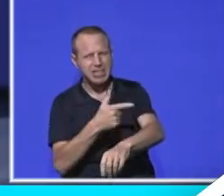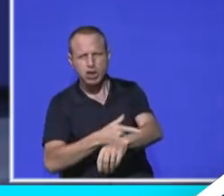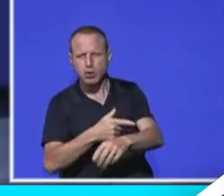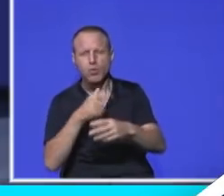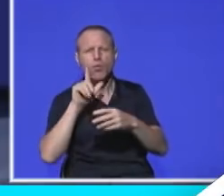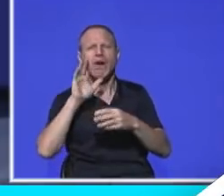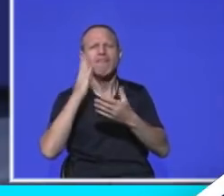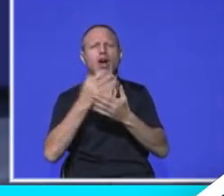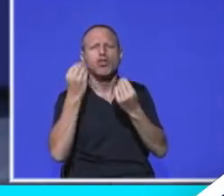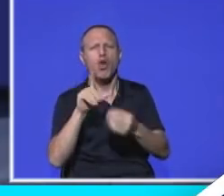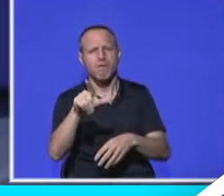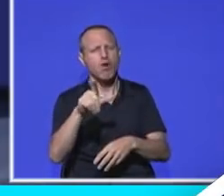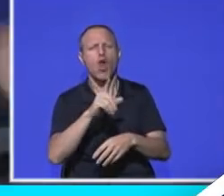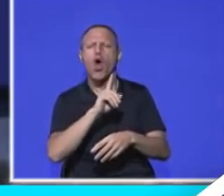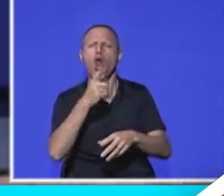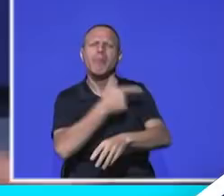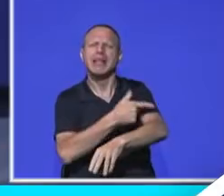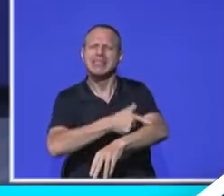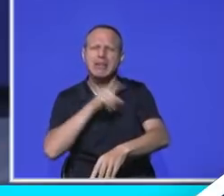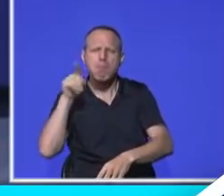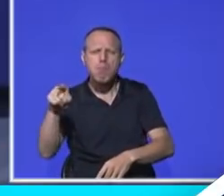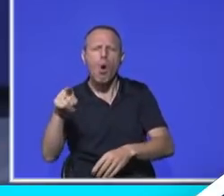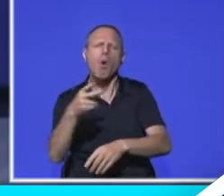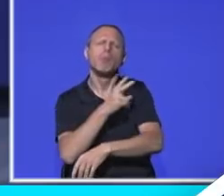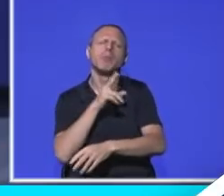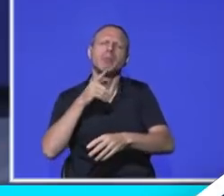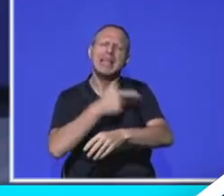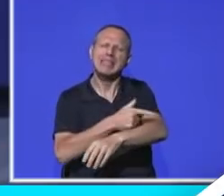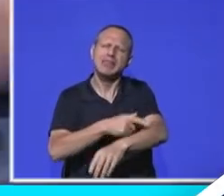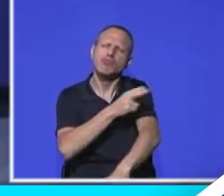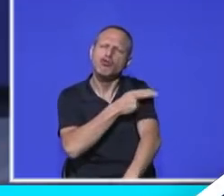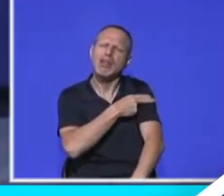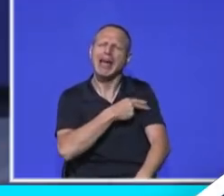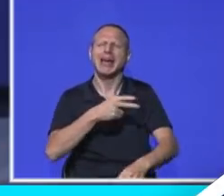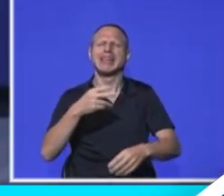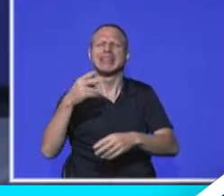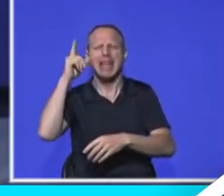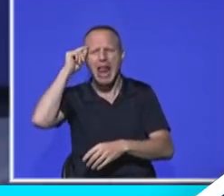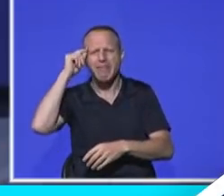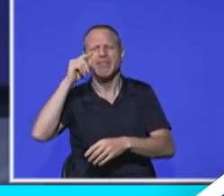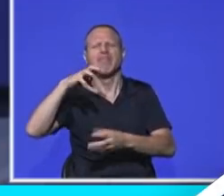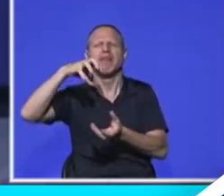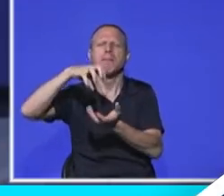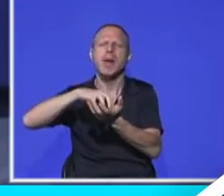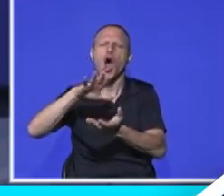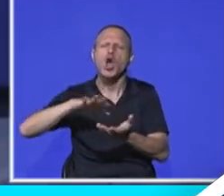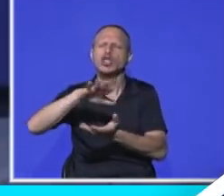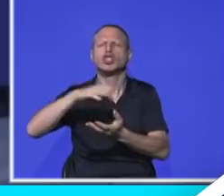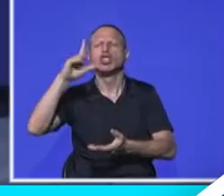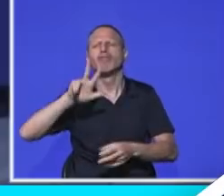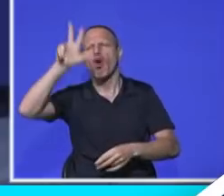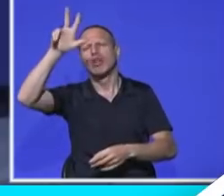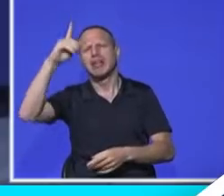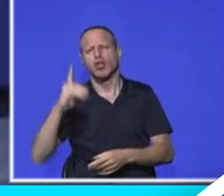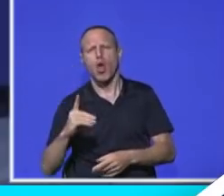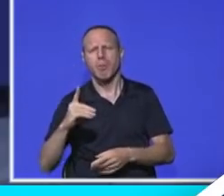בו. מתעסקים כבר במשטרה, במשטרת תל אביב, במחוז הצפוני, במחוז הדרוני, בירושלים. לא מתעסקים בו